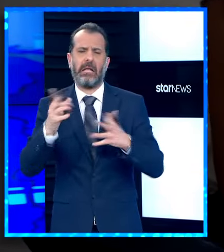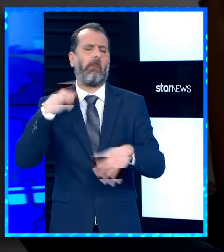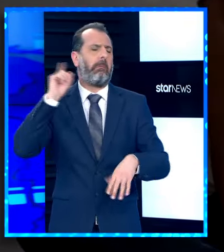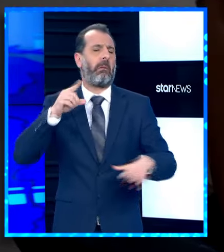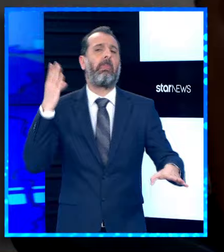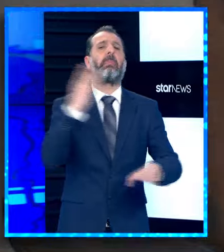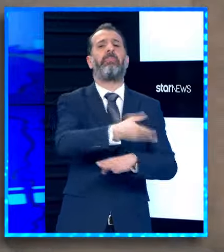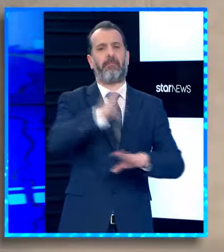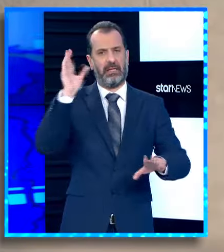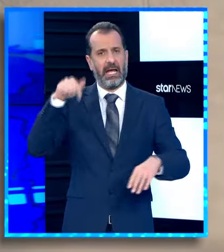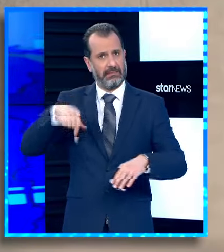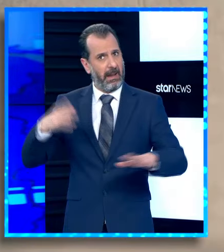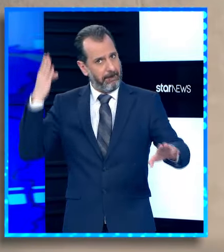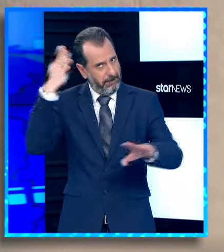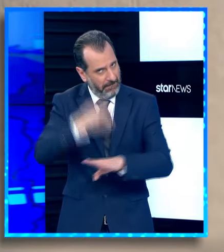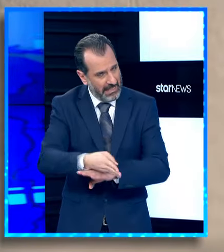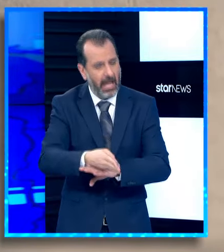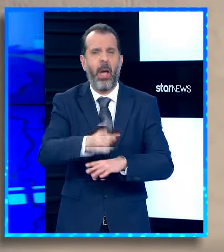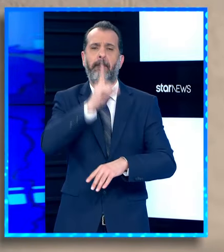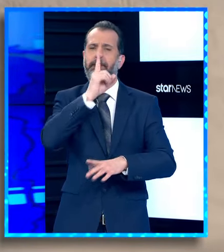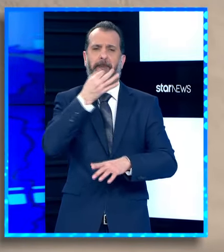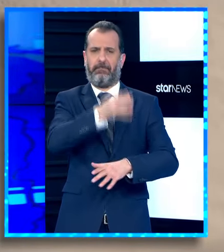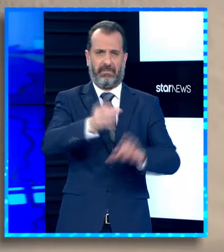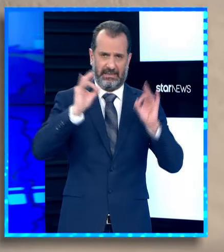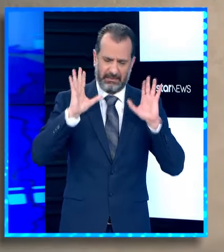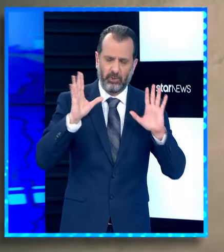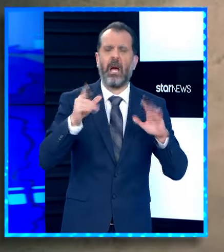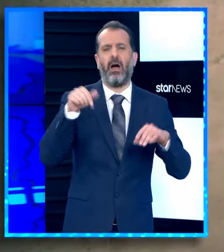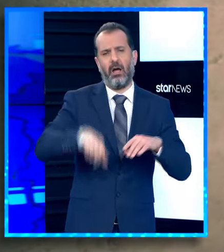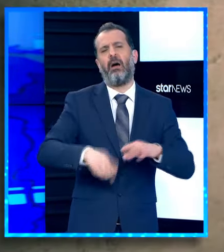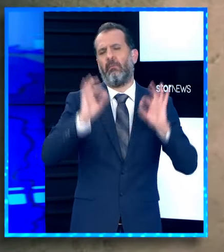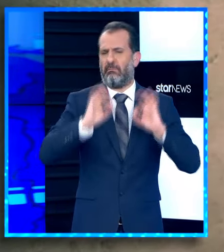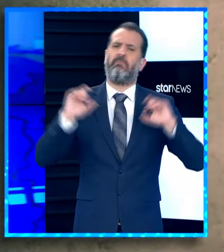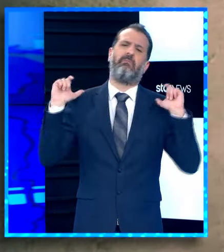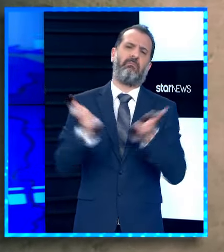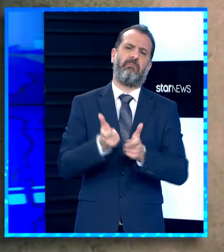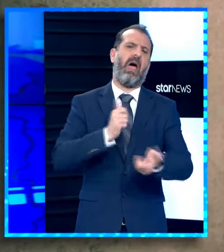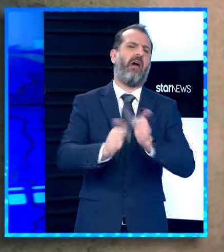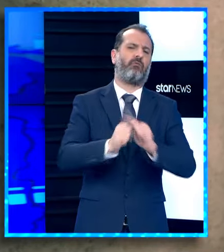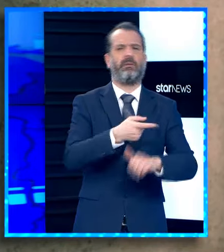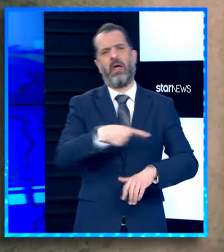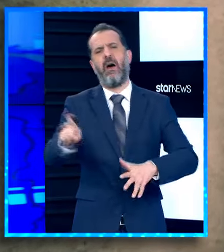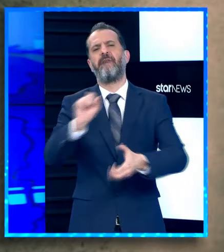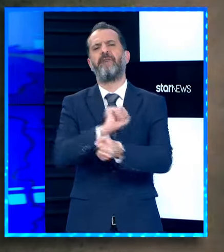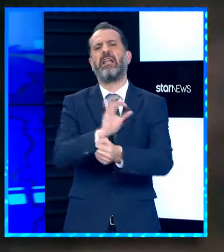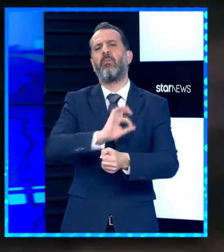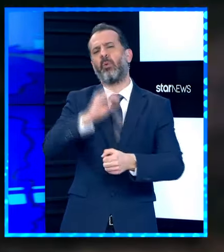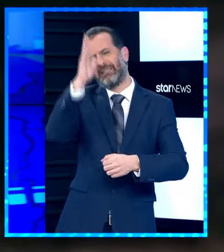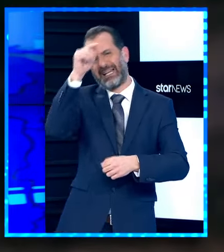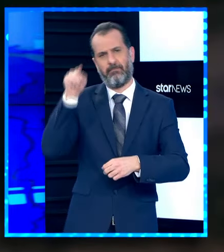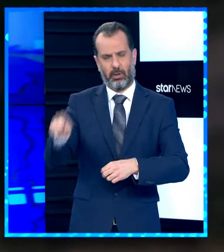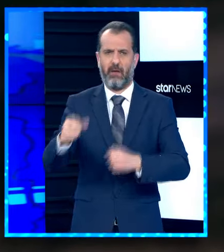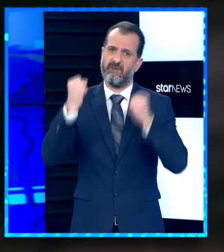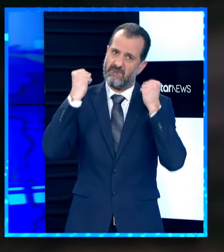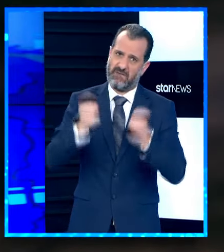Η δικογραφία έκλεισε, εκτελέστηκε το ένταλμα σύλληψης και έτσι ουσιαστικά οδηγήθηκε στις φυλακές Τρίπολης. Το κατηγορητήριο είναι